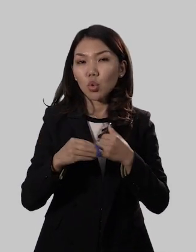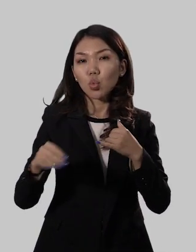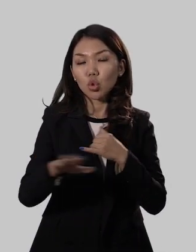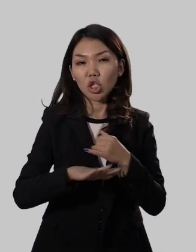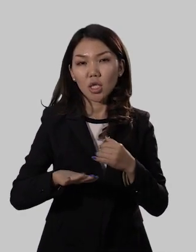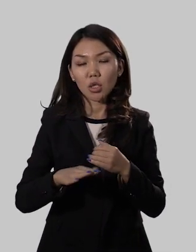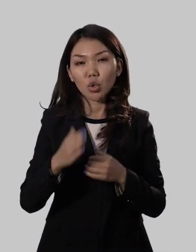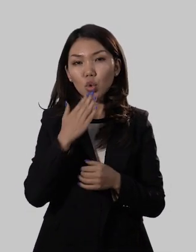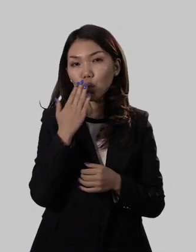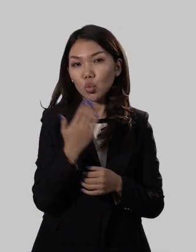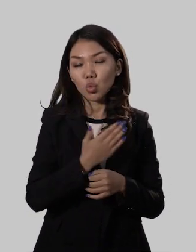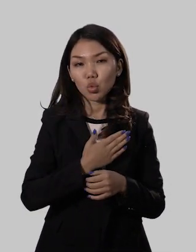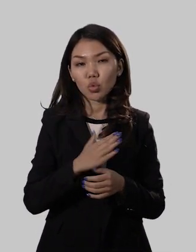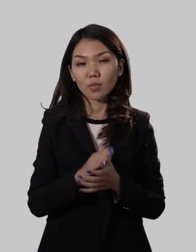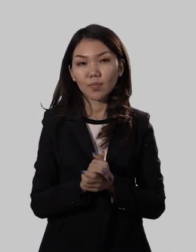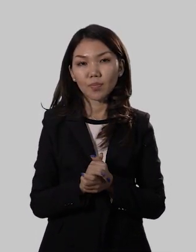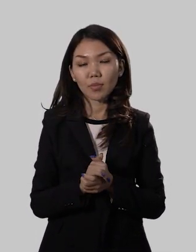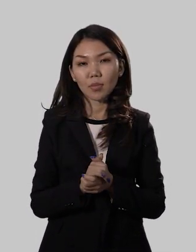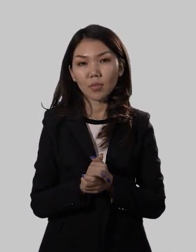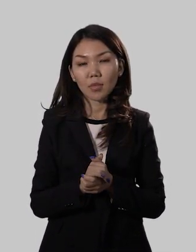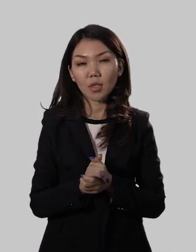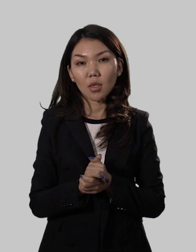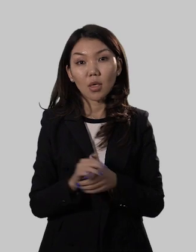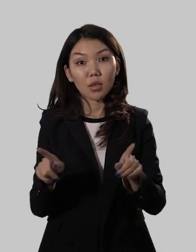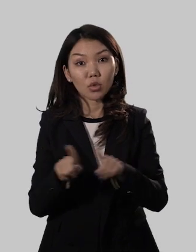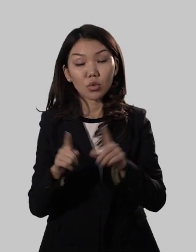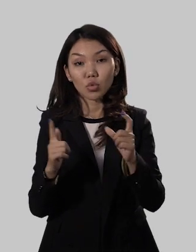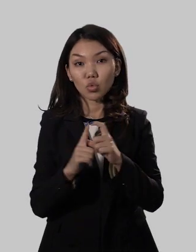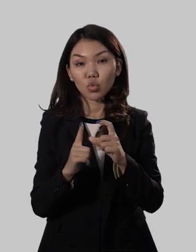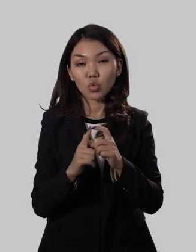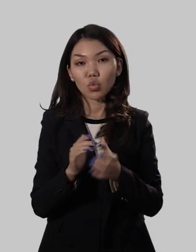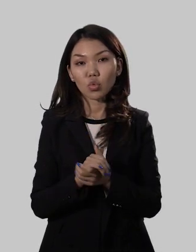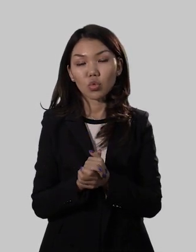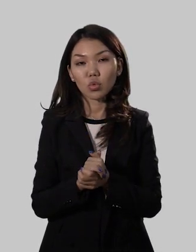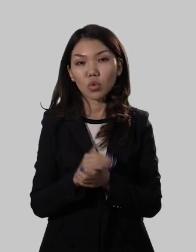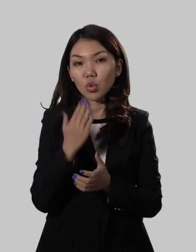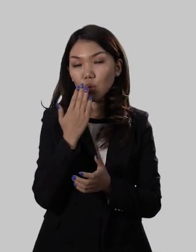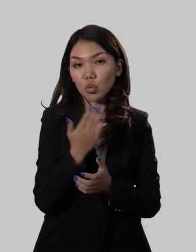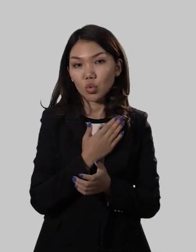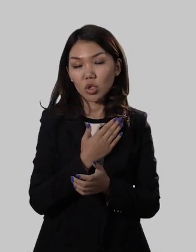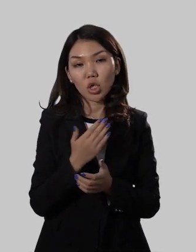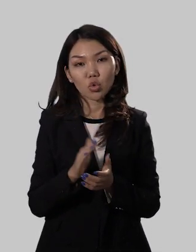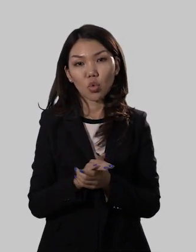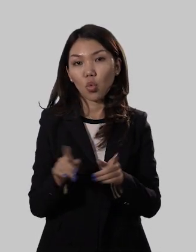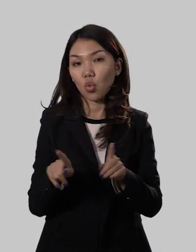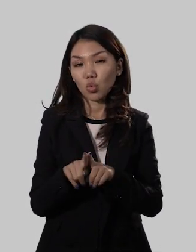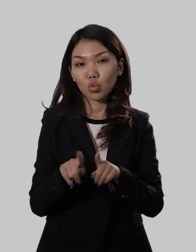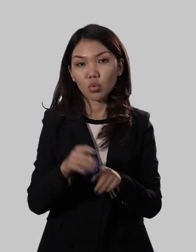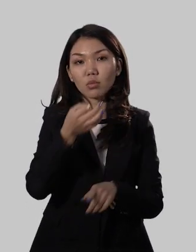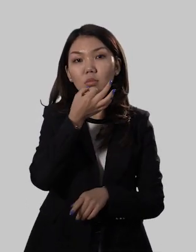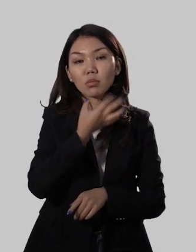Сүйүүчү. Балдар, синонимине көңүл бургула. Сүйүүчү жакшы